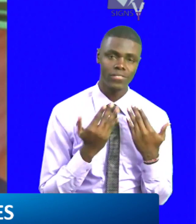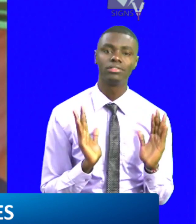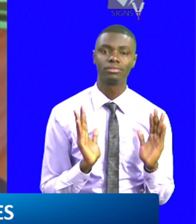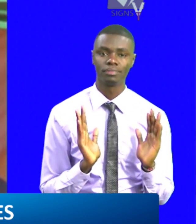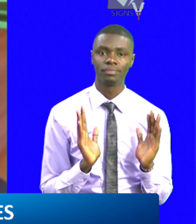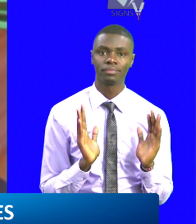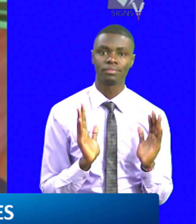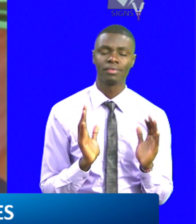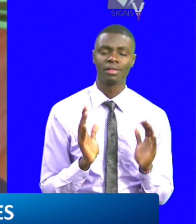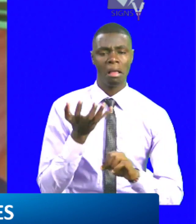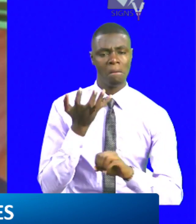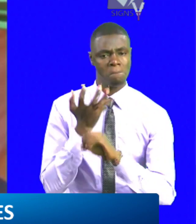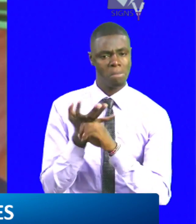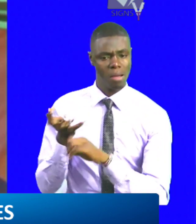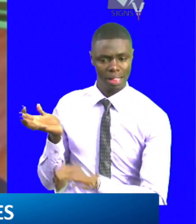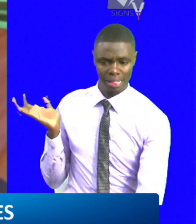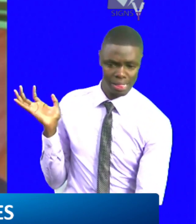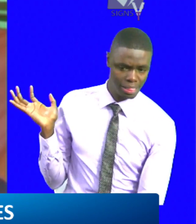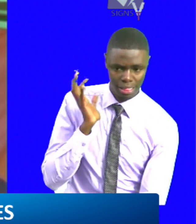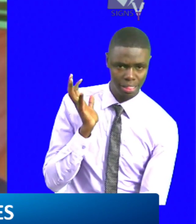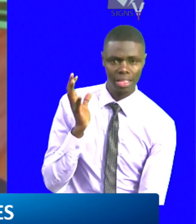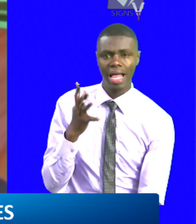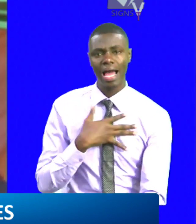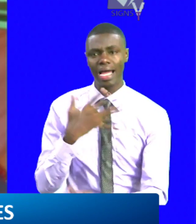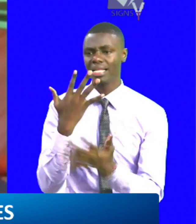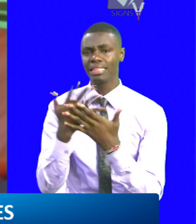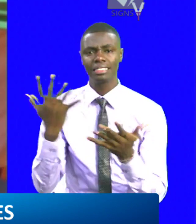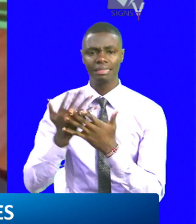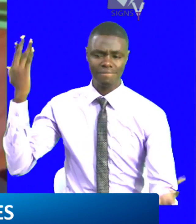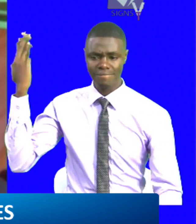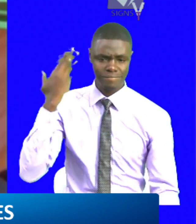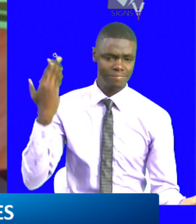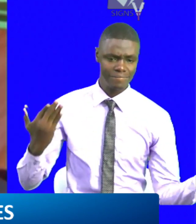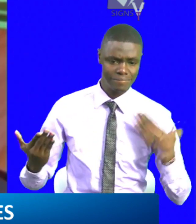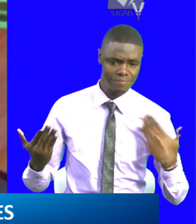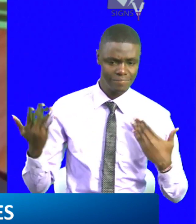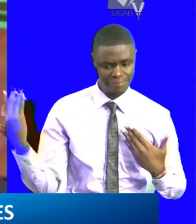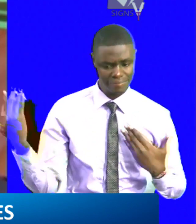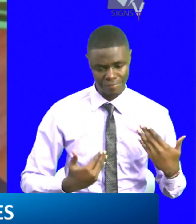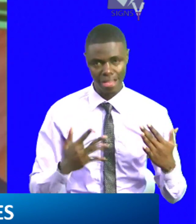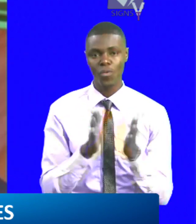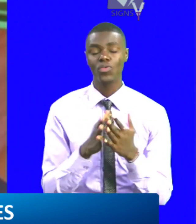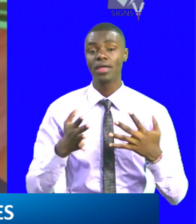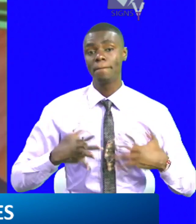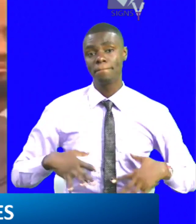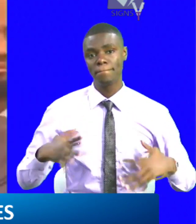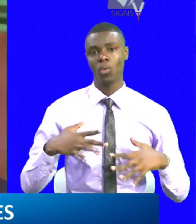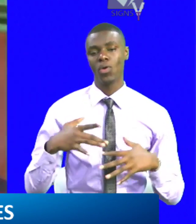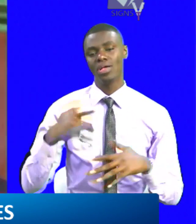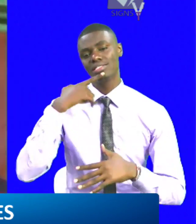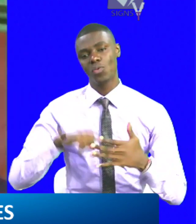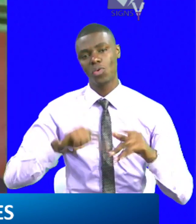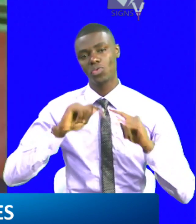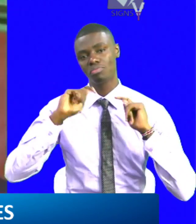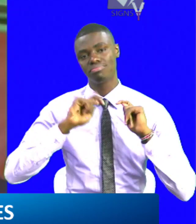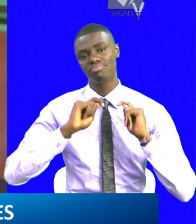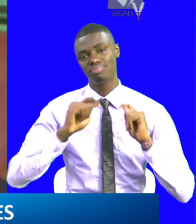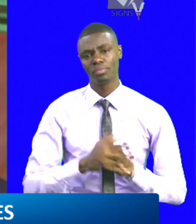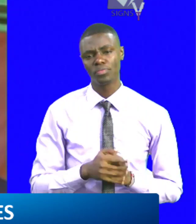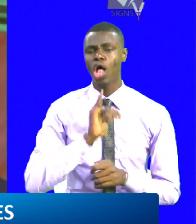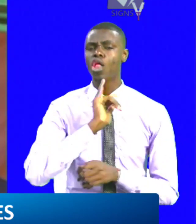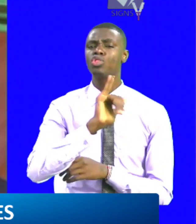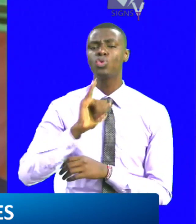Tumepoteza watu 6 ambao wameuawa katika sehemu nyingi katika Kenya, eti walikuwa wakiandamana. Tuko na maofisa